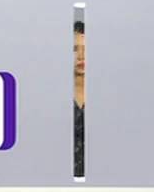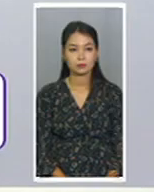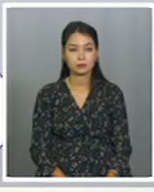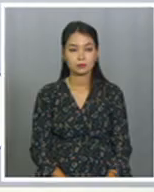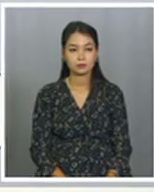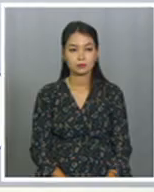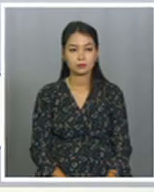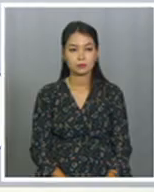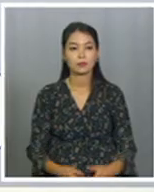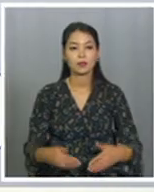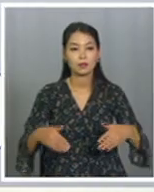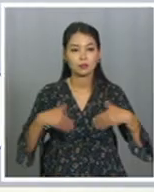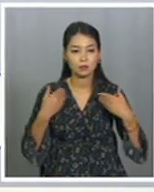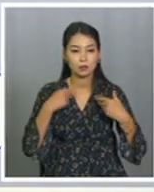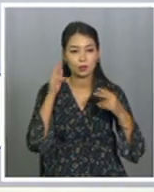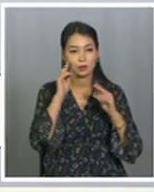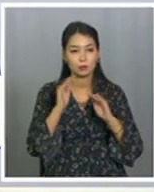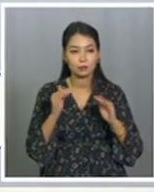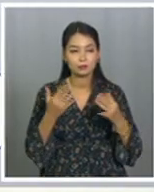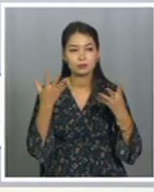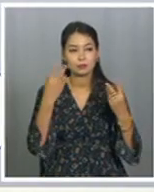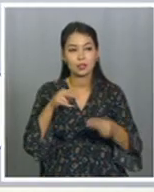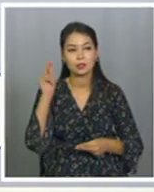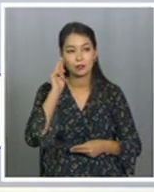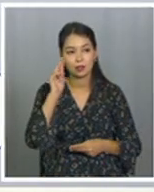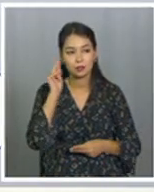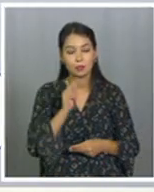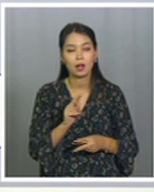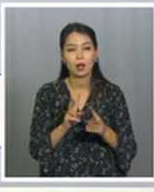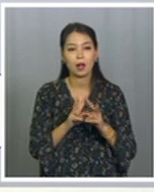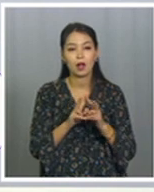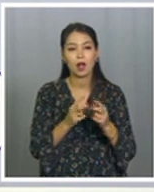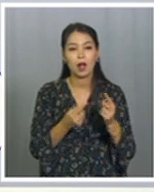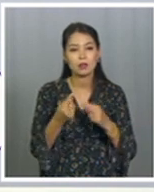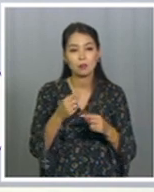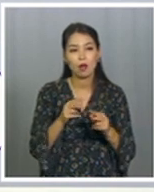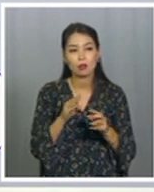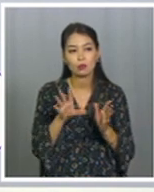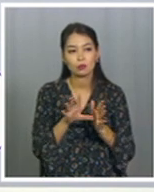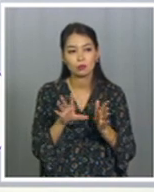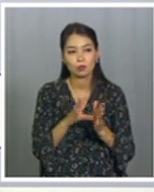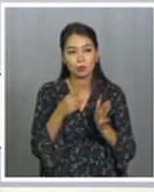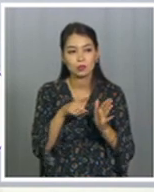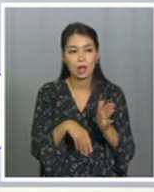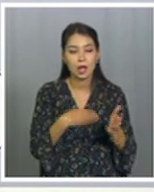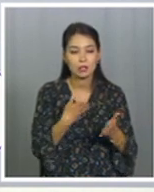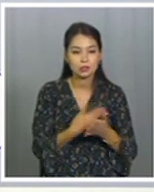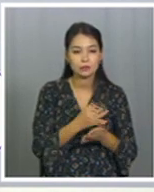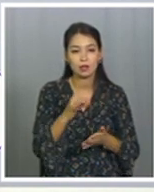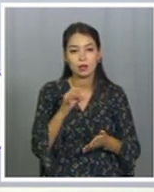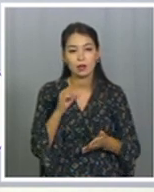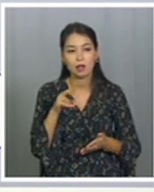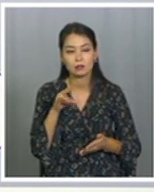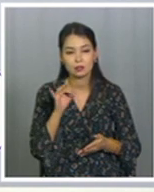Сәлеметсіздер ме, оқушылар? Бүгінгі сабағымыздың тақырыбы айнымалы тоқ тізбегіндегі активті және реактивті кедергі.